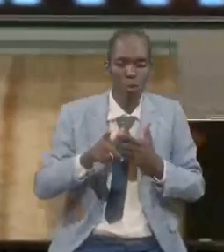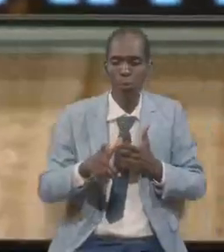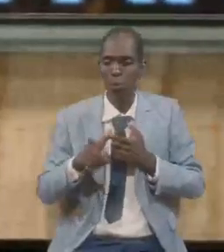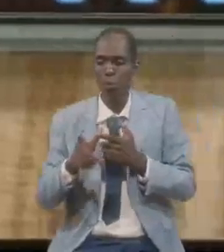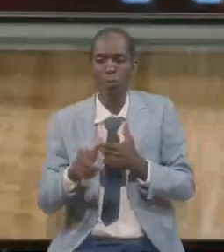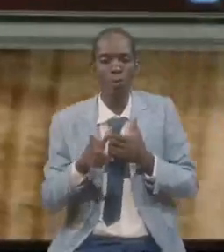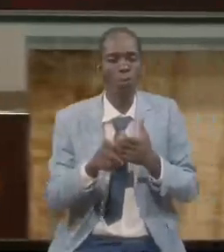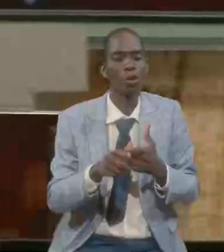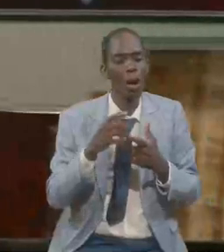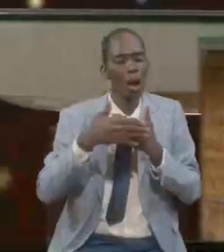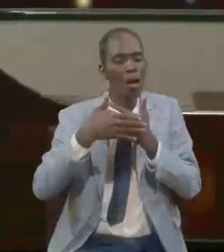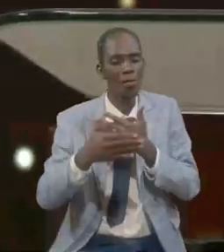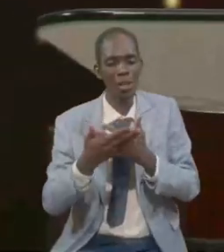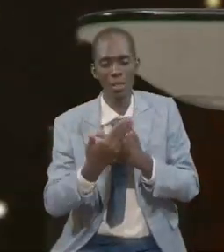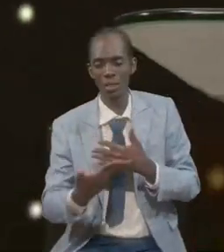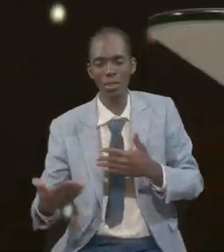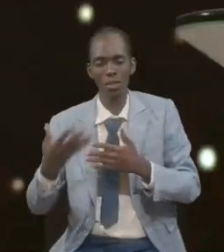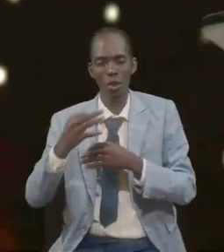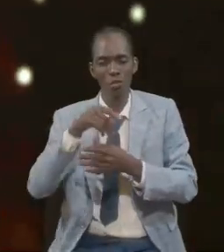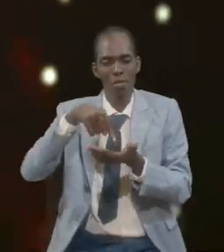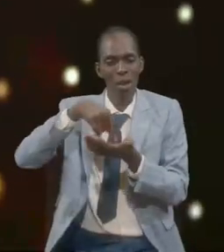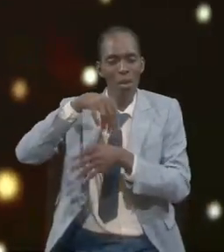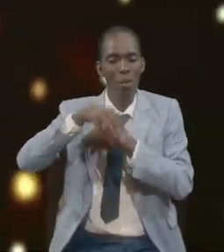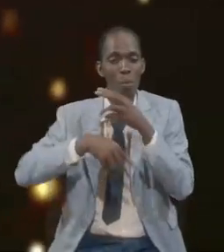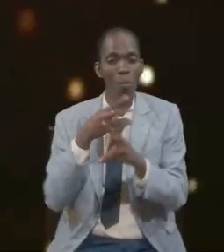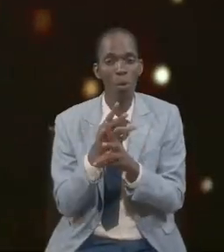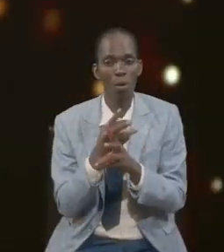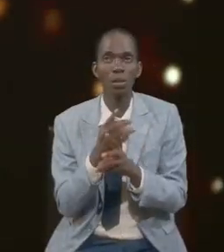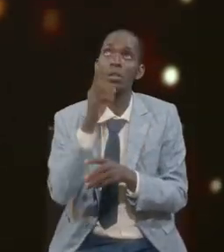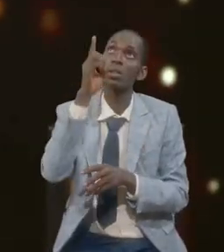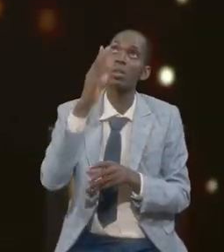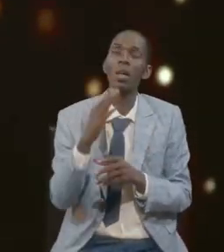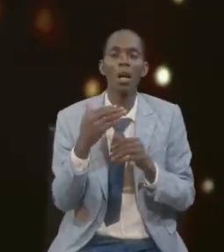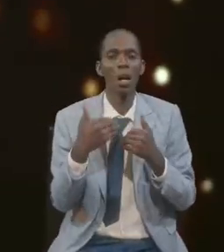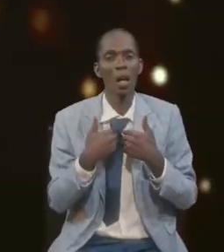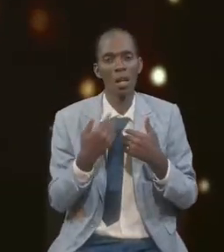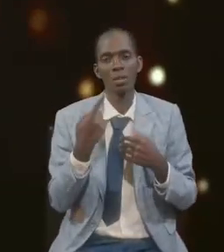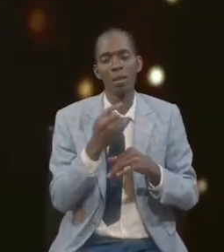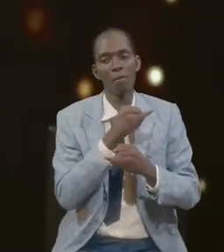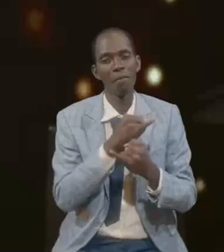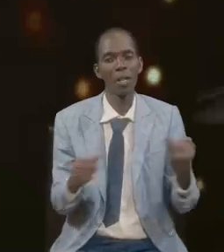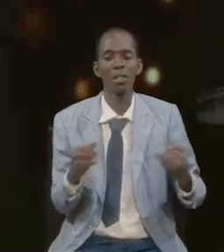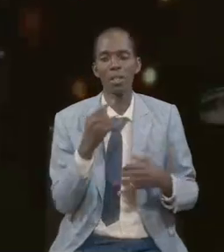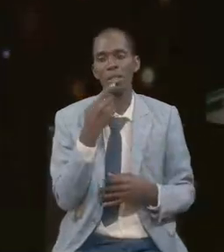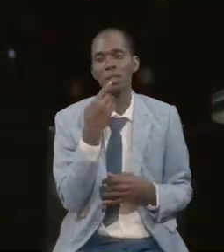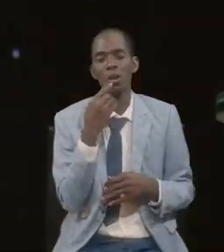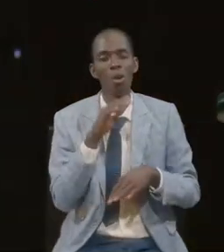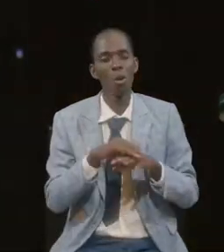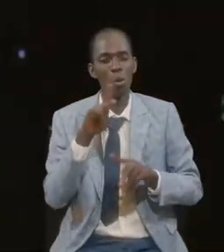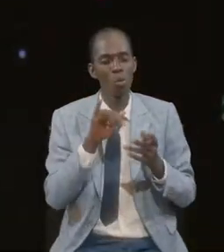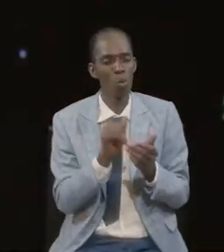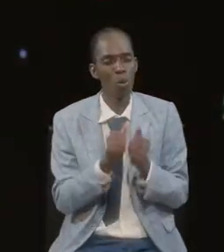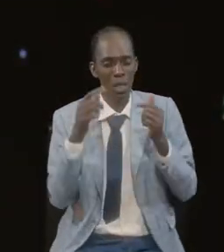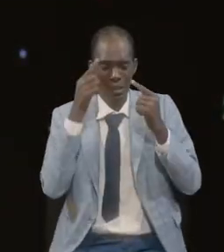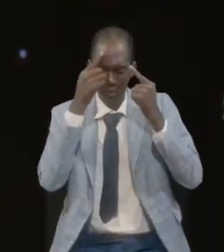qui courent, qui poursuivent les choses de ce monde, Dieu a le dernier mot. Pour les